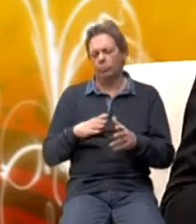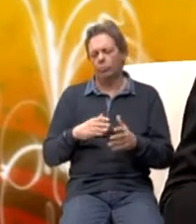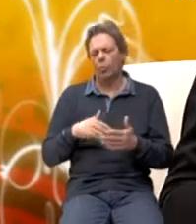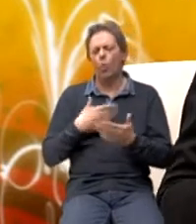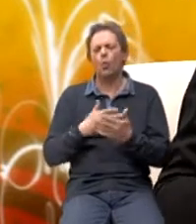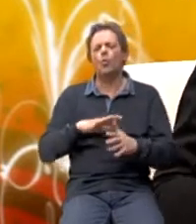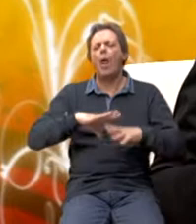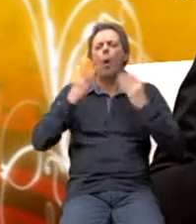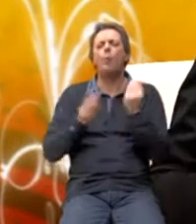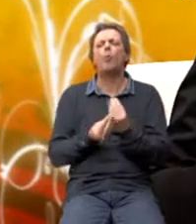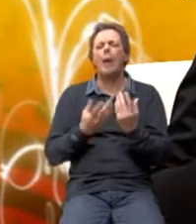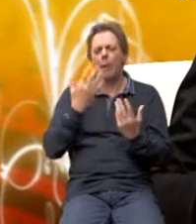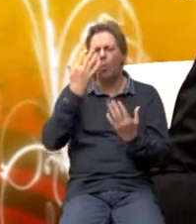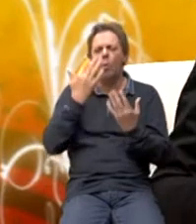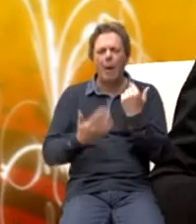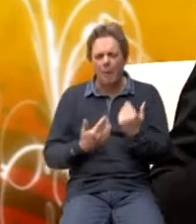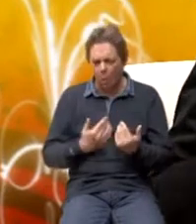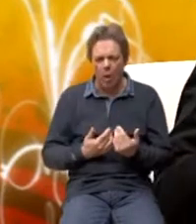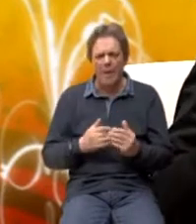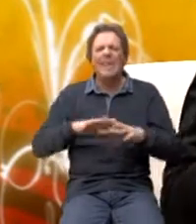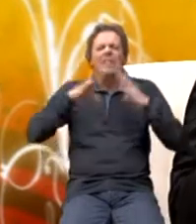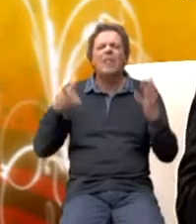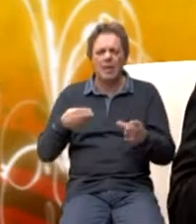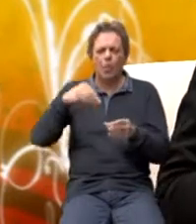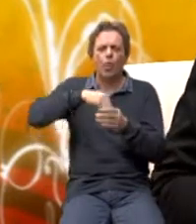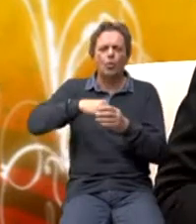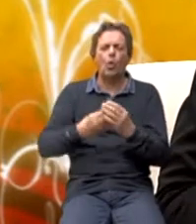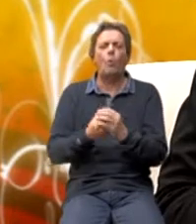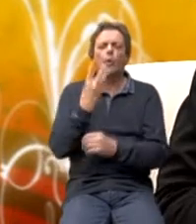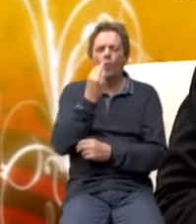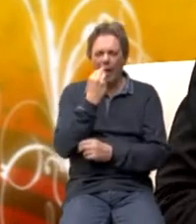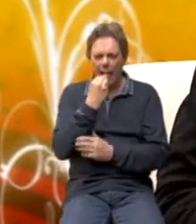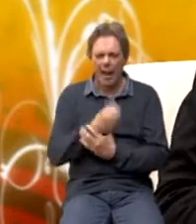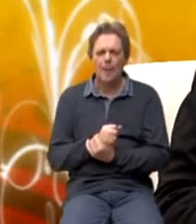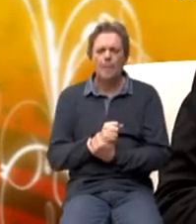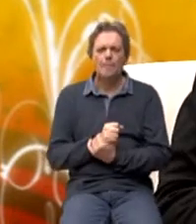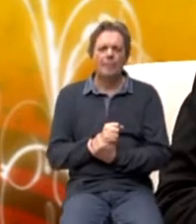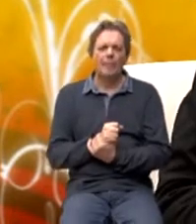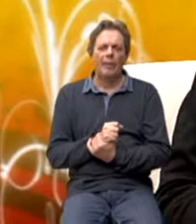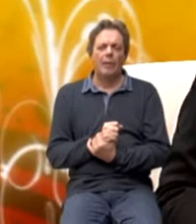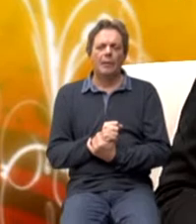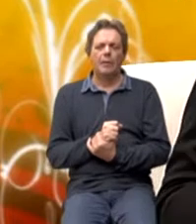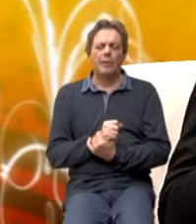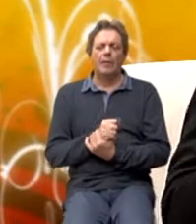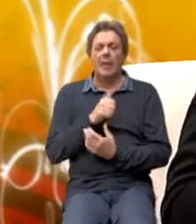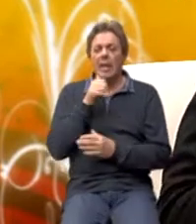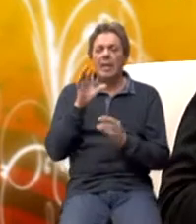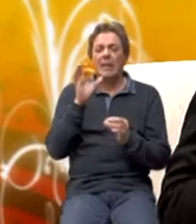svih subjekata. Subjekt je proizvođač, prerađivač. Znači to sve spada pod subjekt u ekološkoj proizvodnji. I